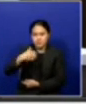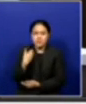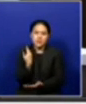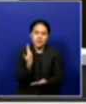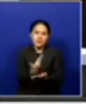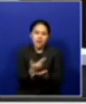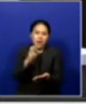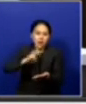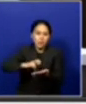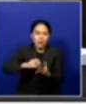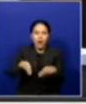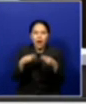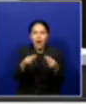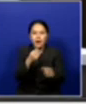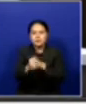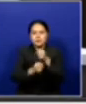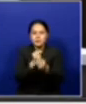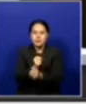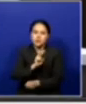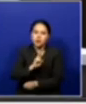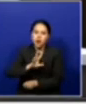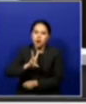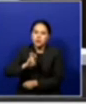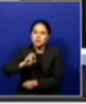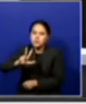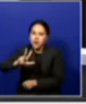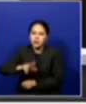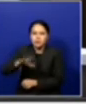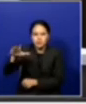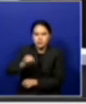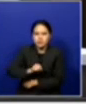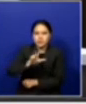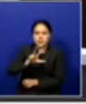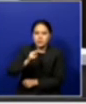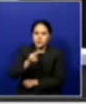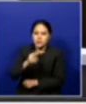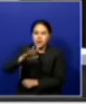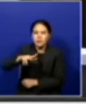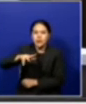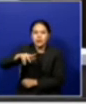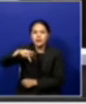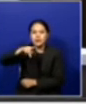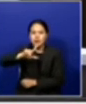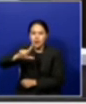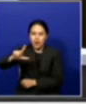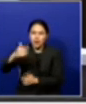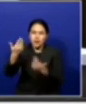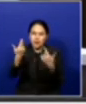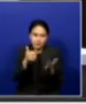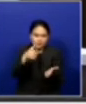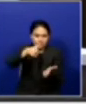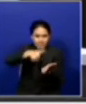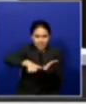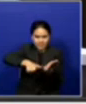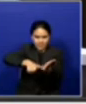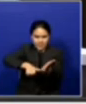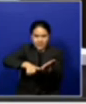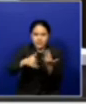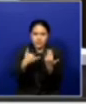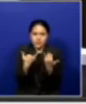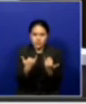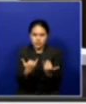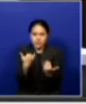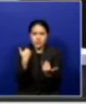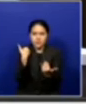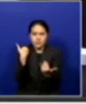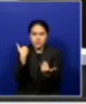นี้ในปี63นะครับเอามา 35,000 ล้านจะทำให้ยอดหนี้ชำระเงินต้นนะครับ